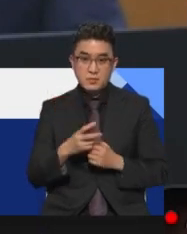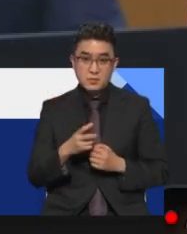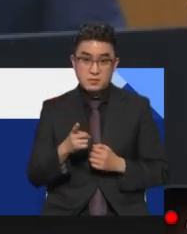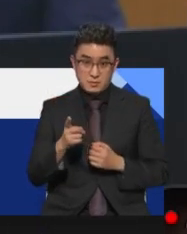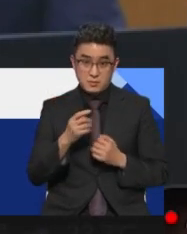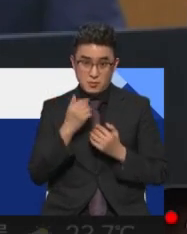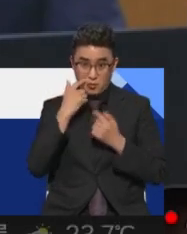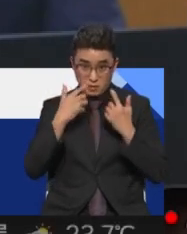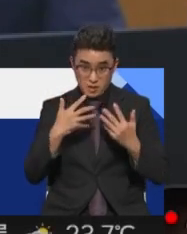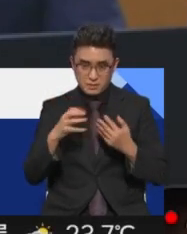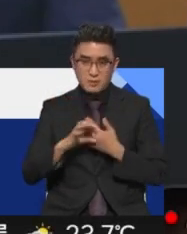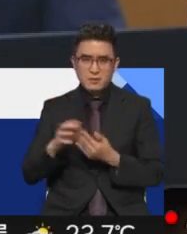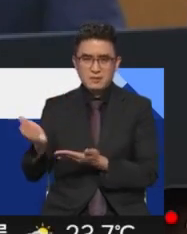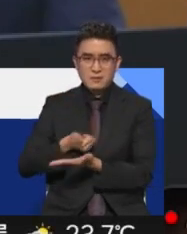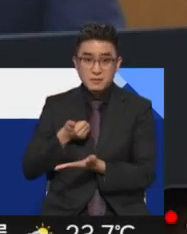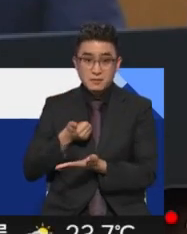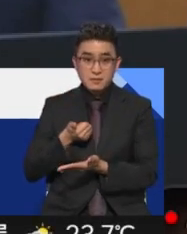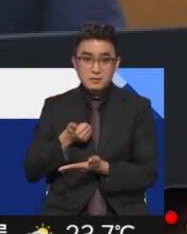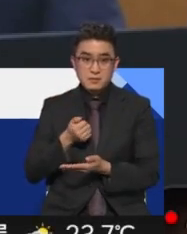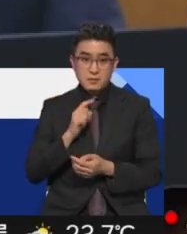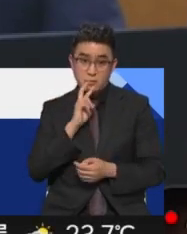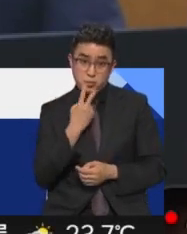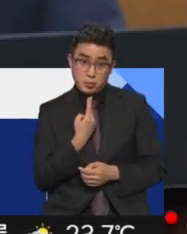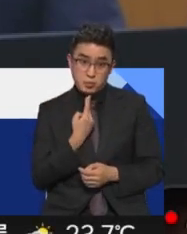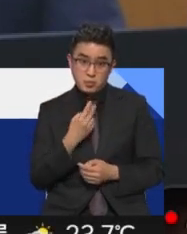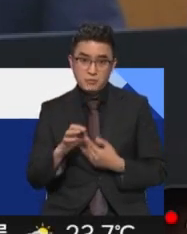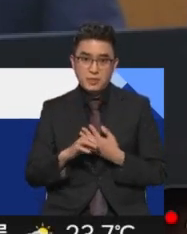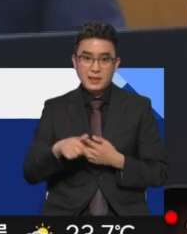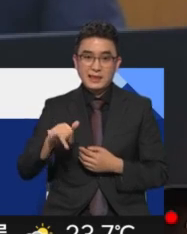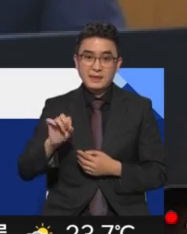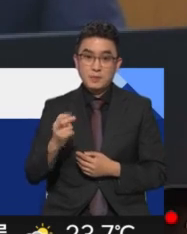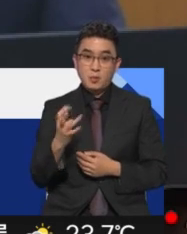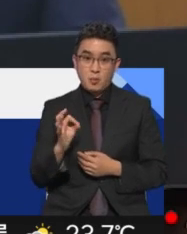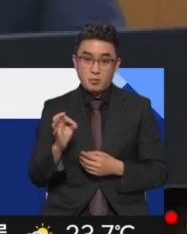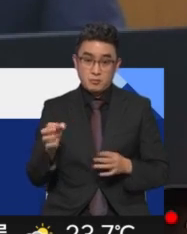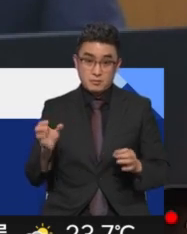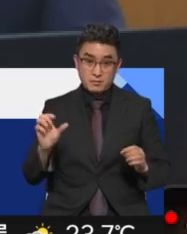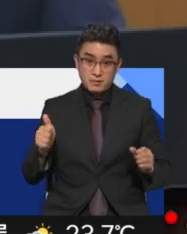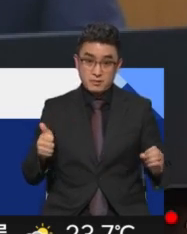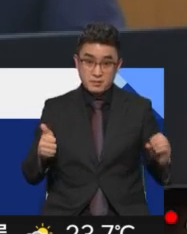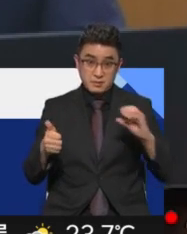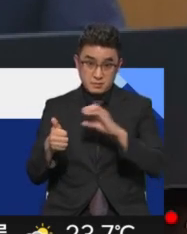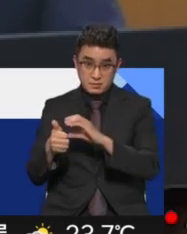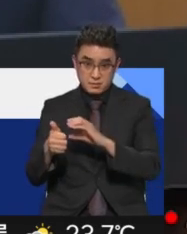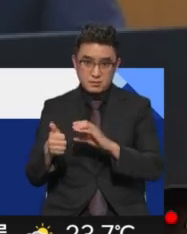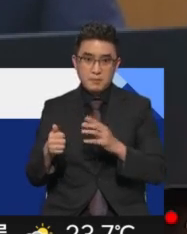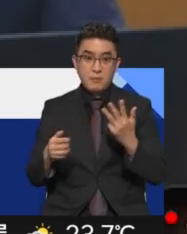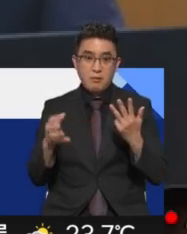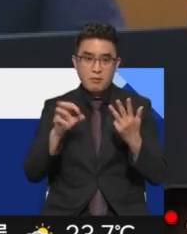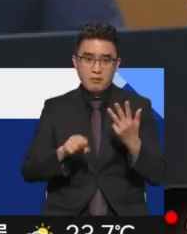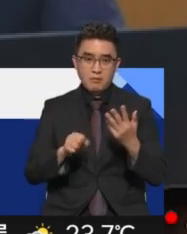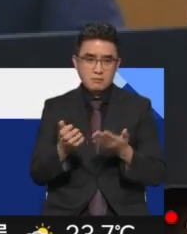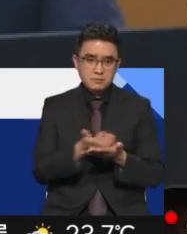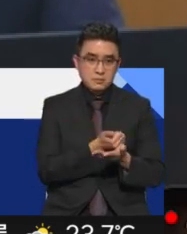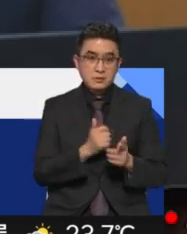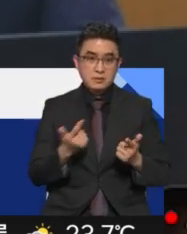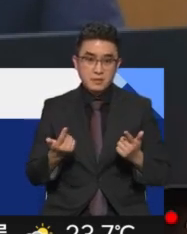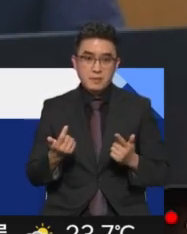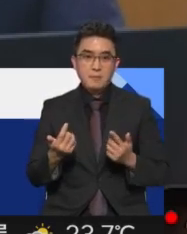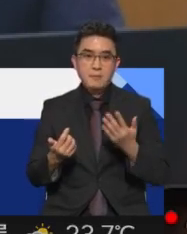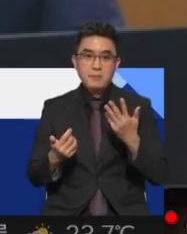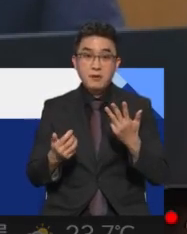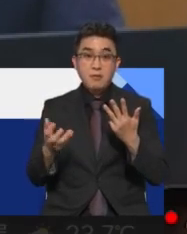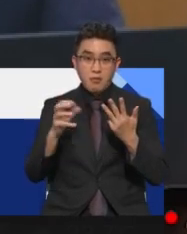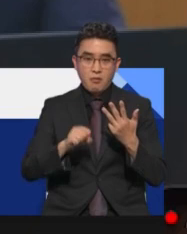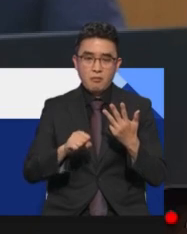당하고 진술을 바꾸면 예컨대 김용 부원장한테 줬다고 하면 8억에 대한 몰수 추징 당하지 않고 8억원을